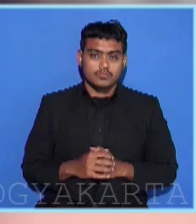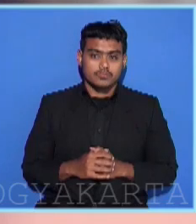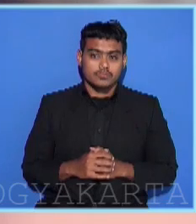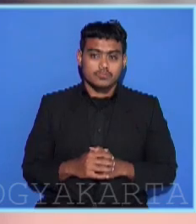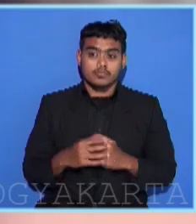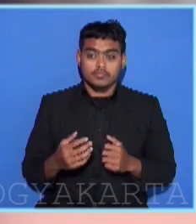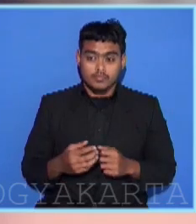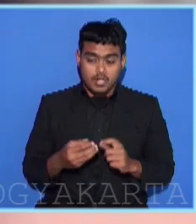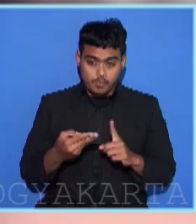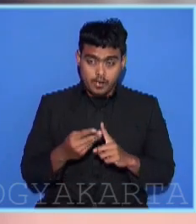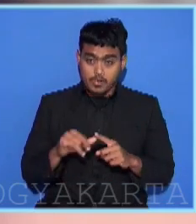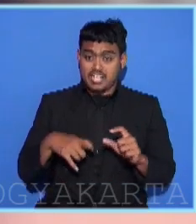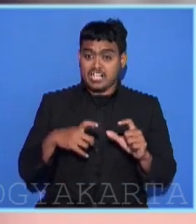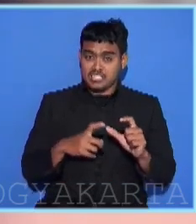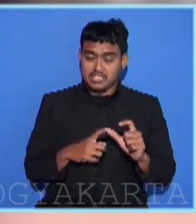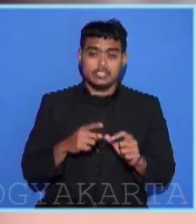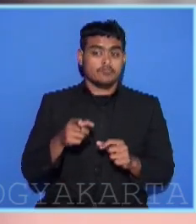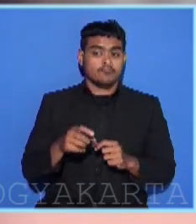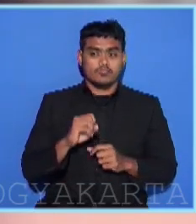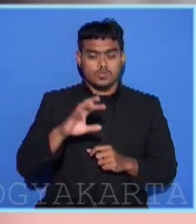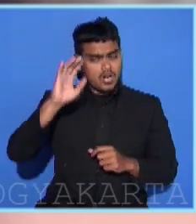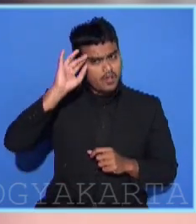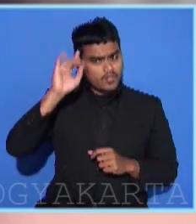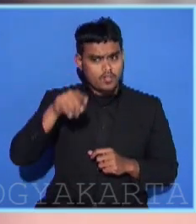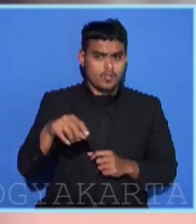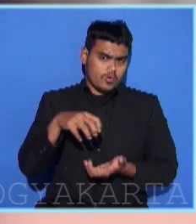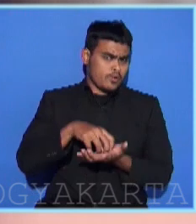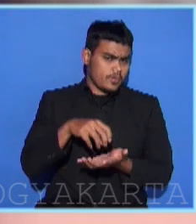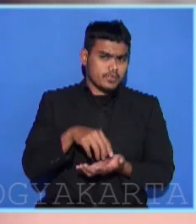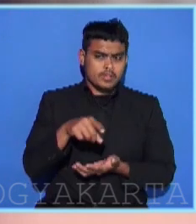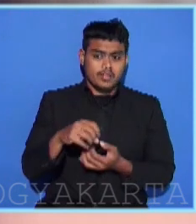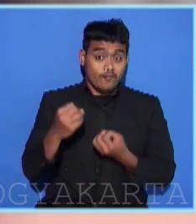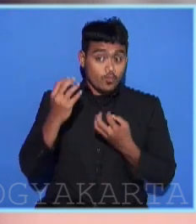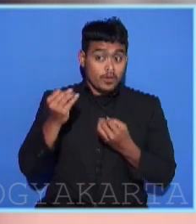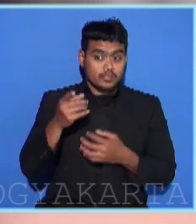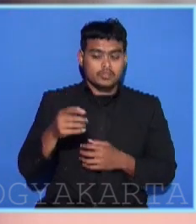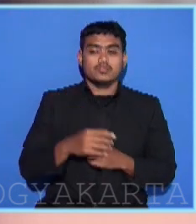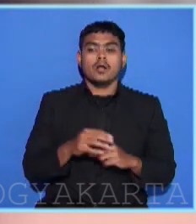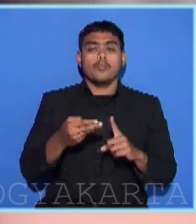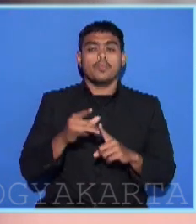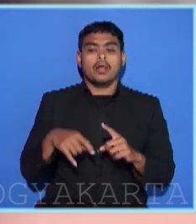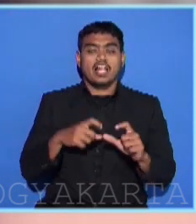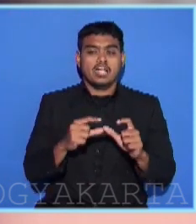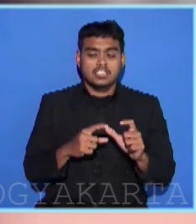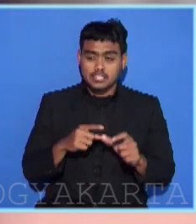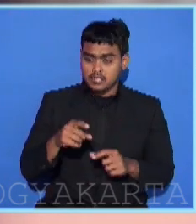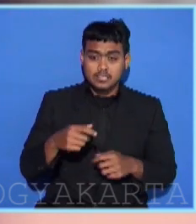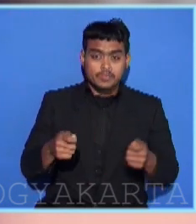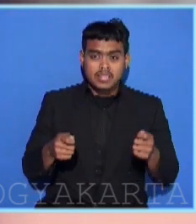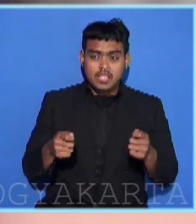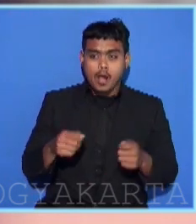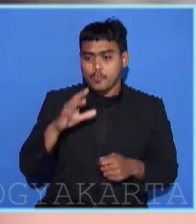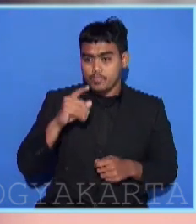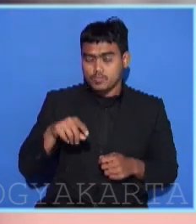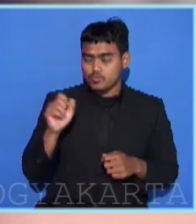BPJS Kesehatan memperkenalkan inovasi terbaru melalui loket pelayanan informasi BPJS Kesehatan dan portal Quick Response Poros sebagai